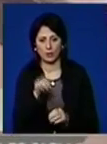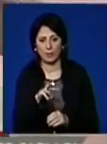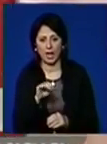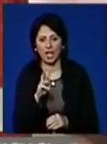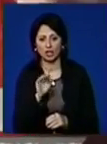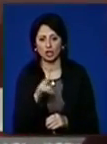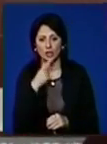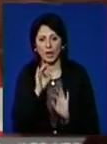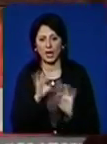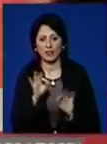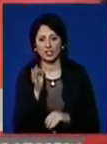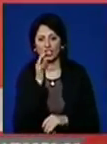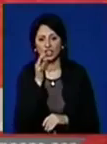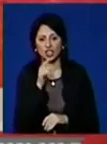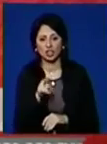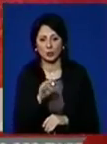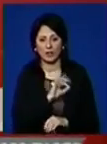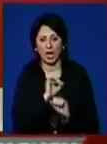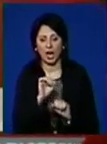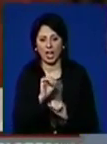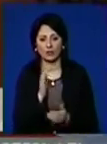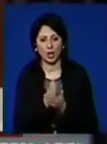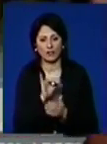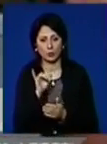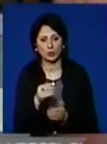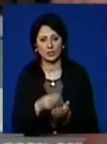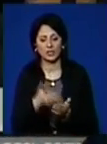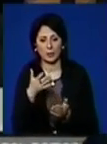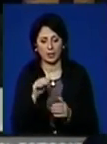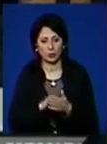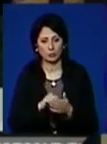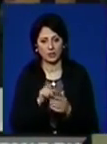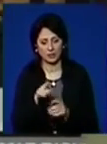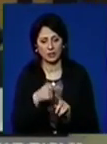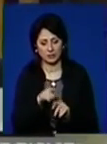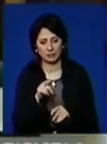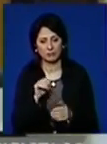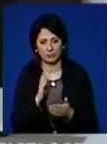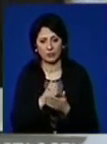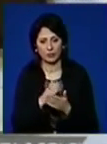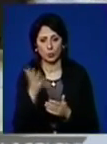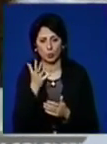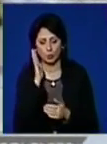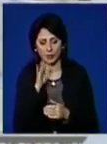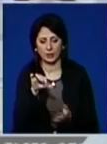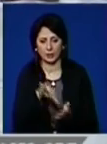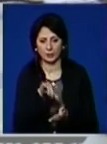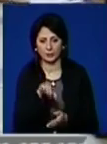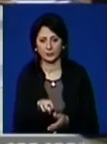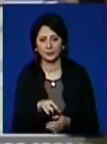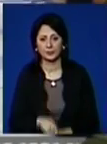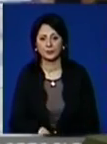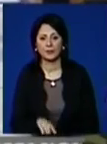მაია შეშიაშვილმა განაცხადა, ჯერჯერობით ადვოკატს გააჩნია საპატიო მიზეზი, რომ სხდომებს ვერ დაესწრება და ის ხუთშაბათს იქნება